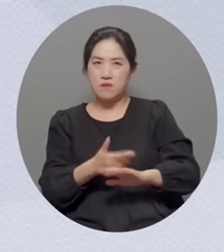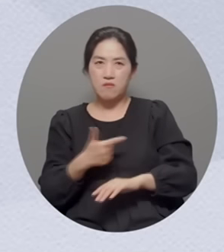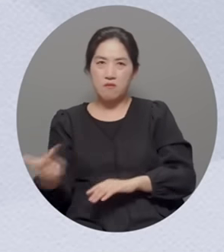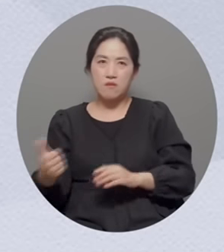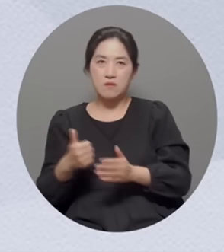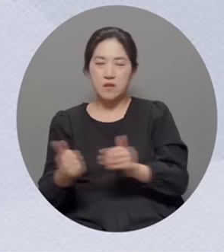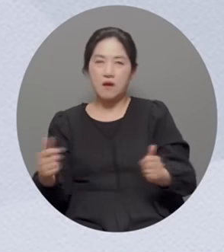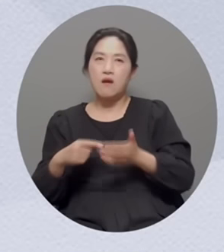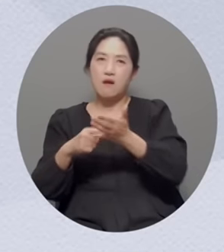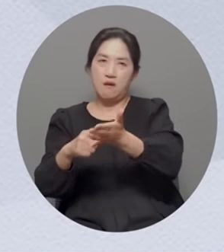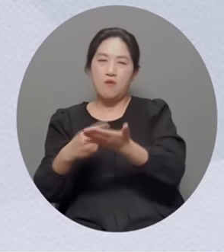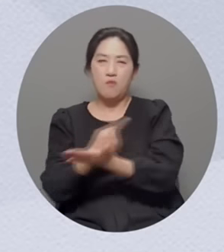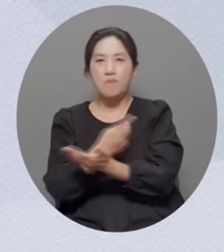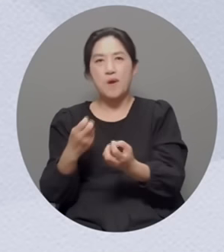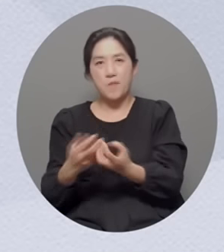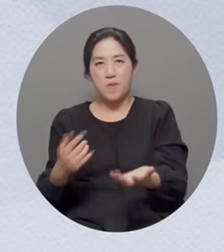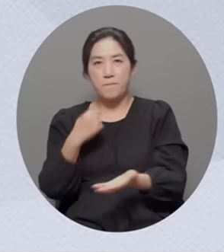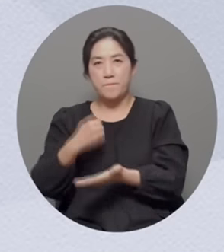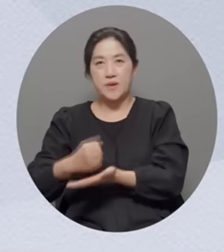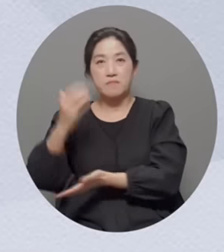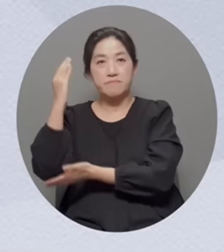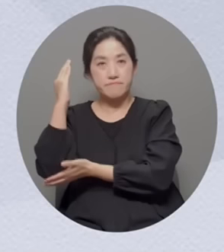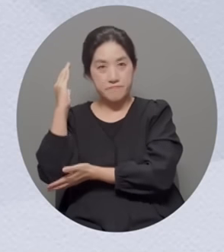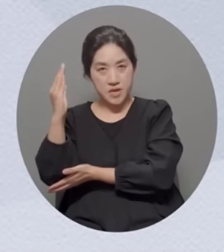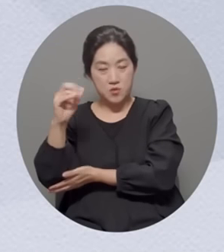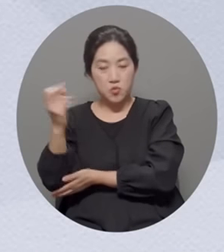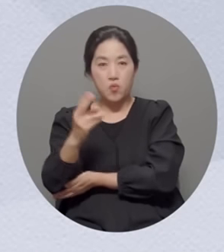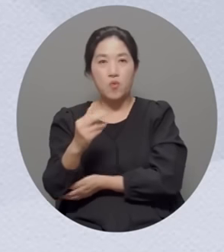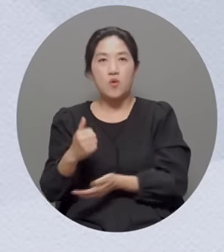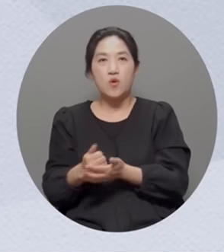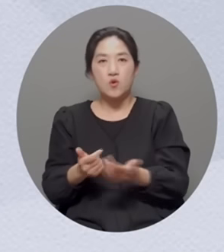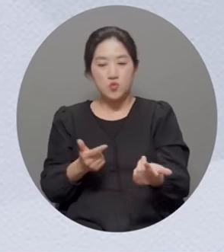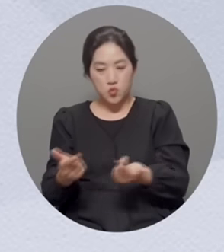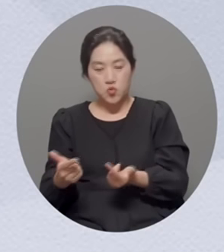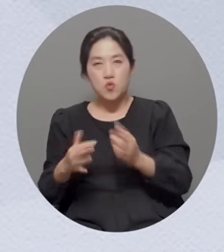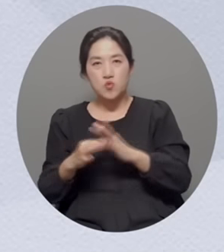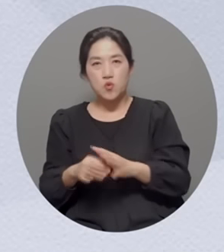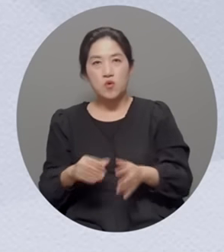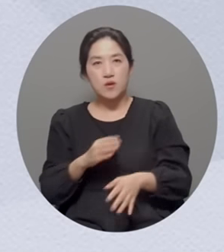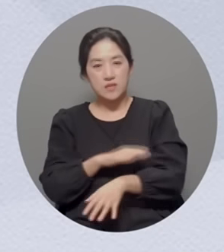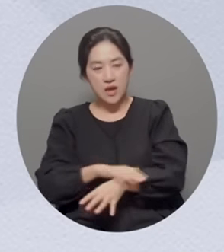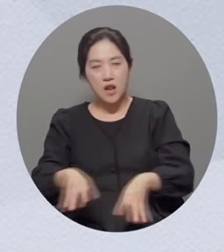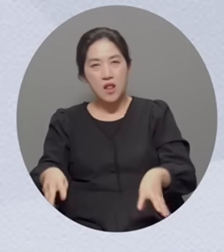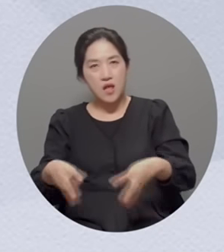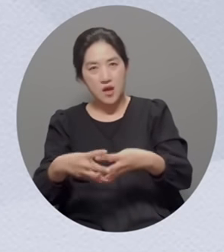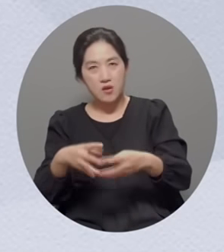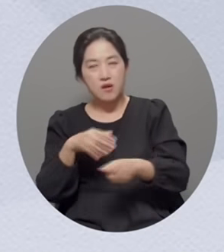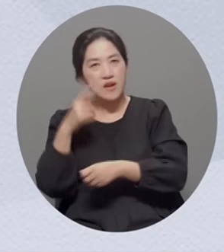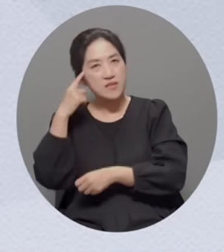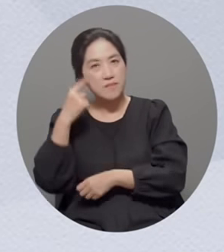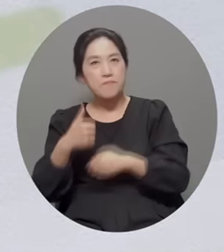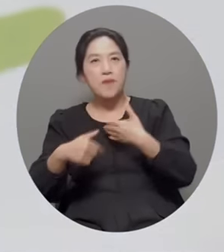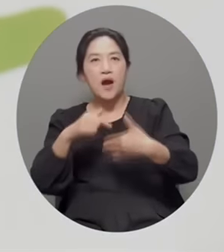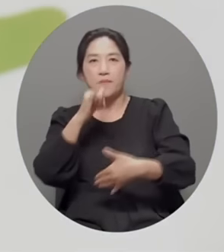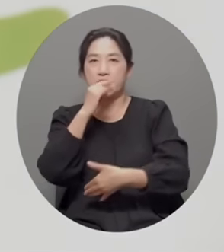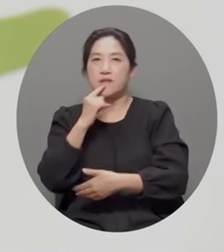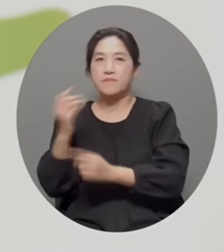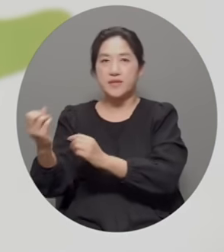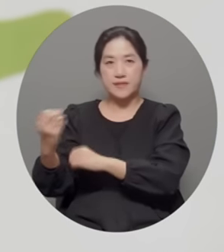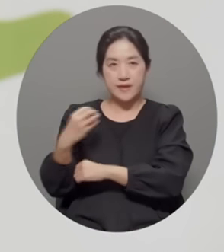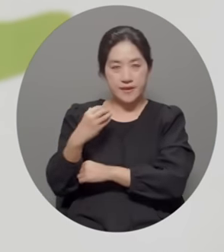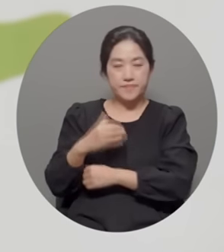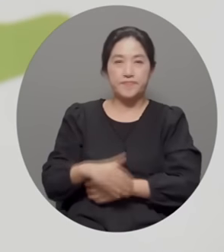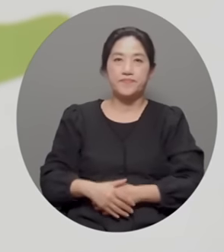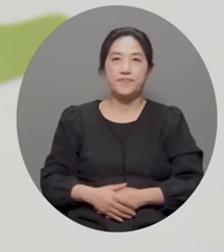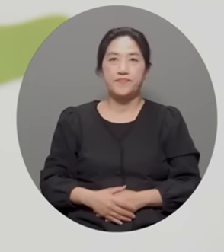항소할 수밖에 없었다고 밝혔습니다. 또 여전히 조정을 통해 원만하게 해결할 의사는 있다고 덧붙였습니다.